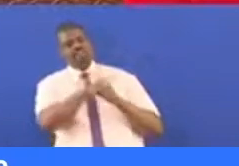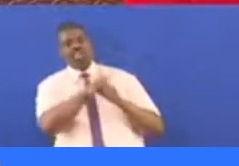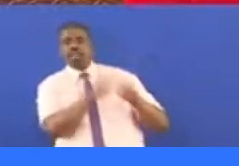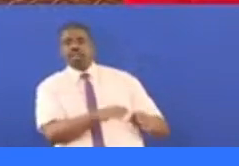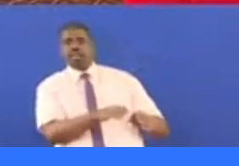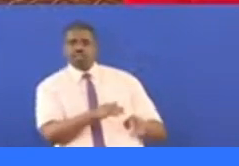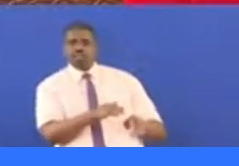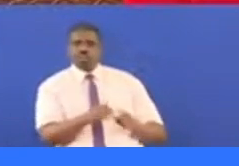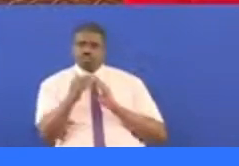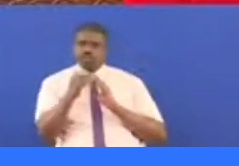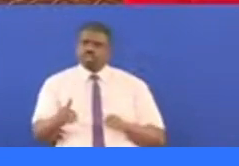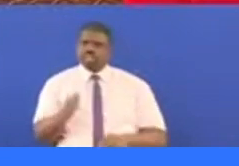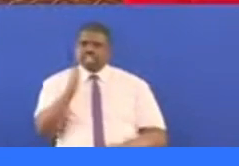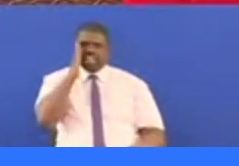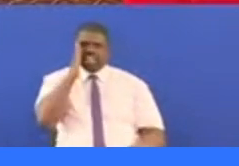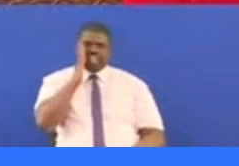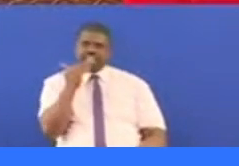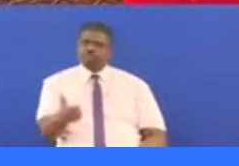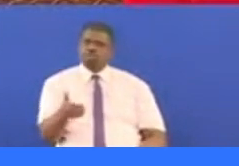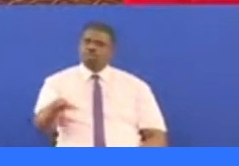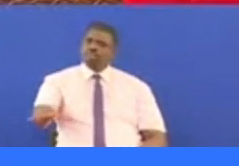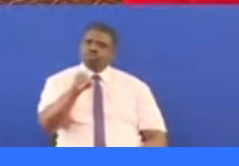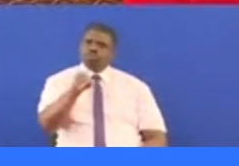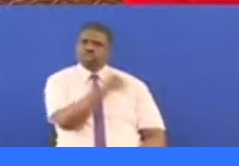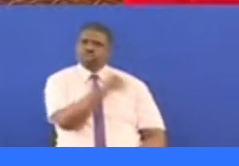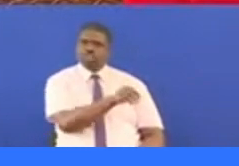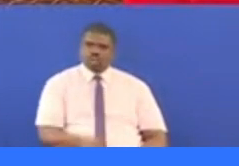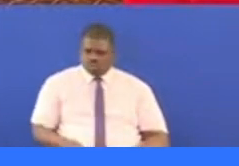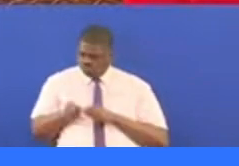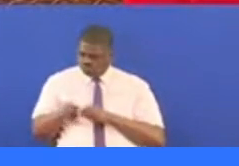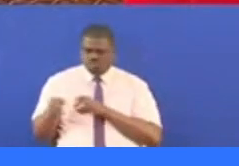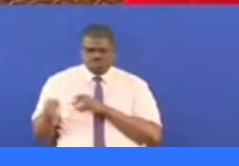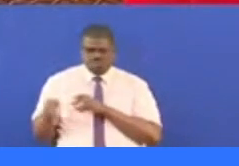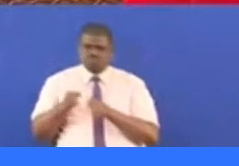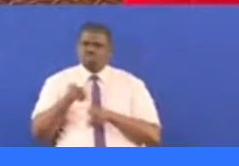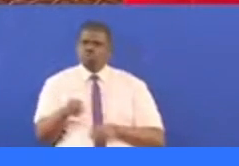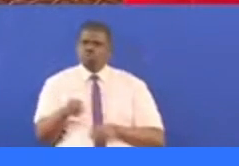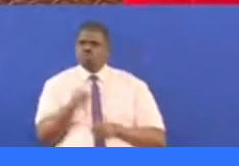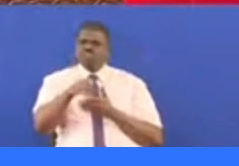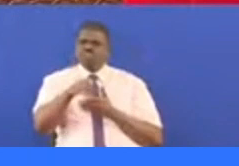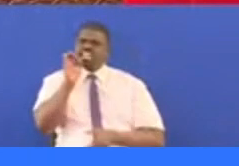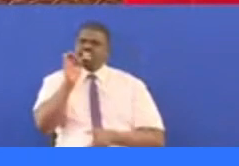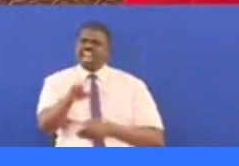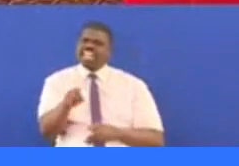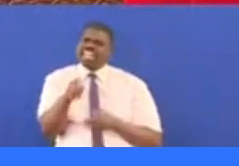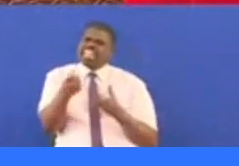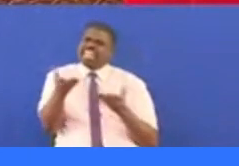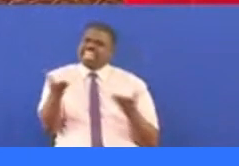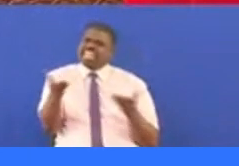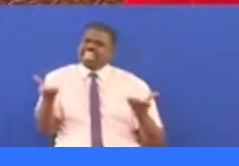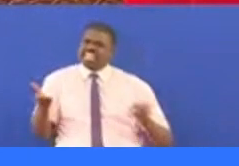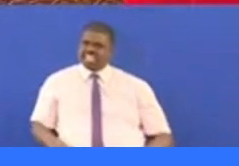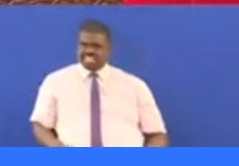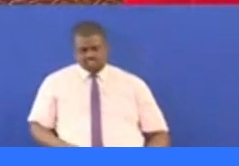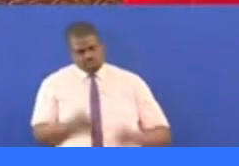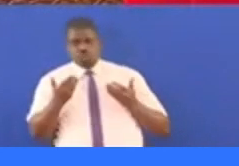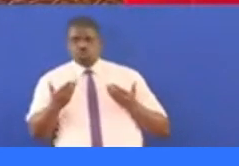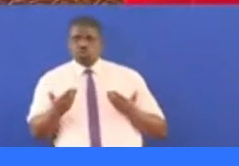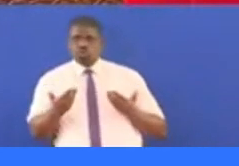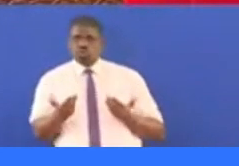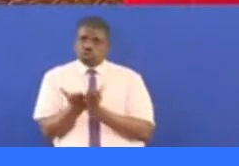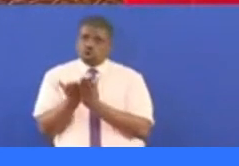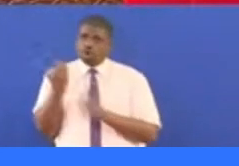kijana mdogo amechukuliwa. Huu mfumo huu nini faida yake, Mwenyekiti? Tunaomba sasa serikali